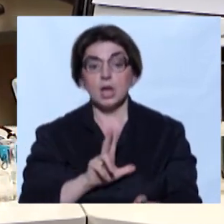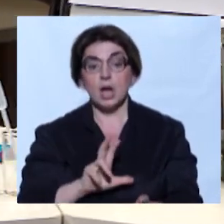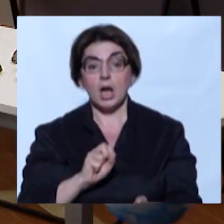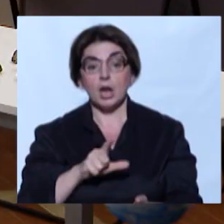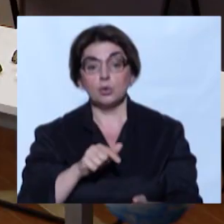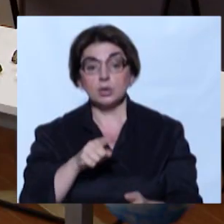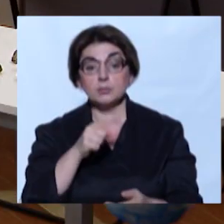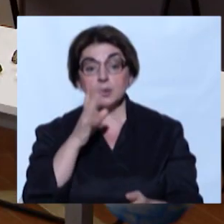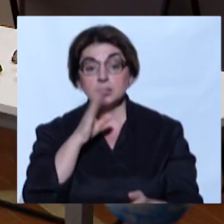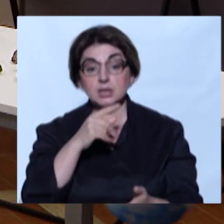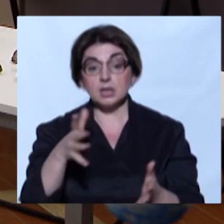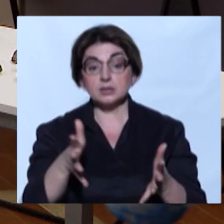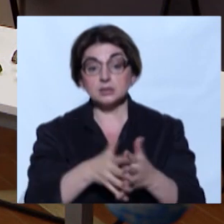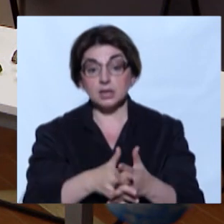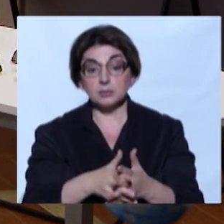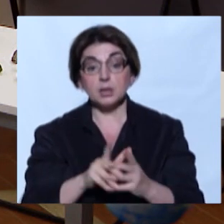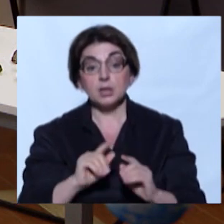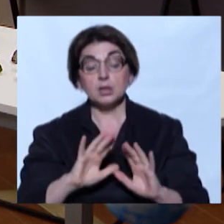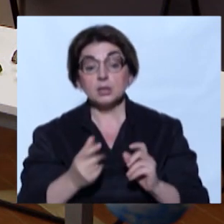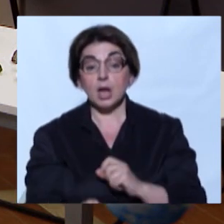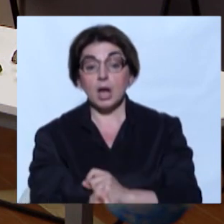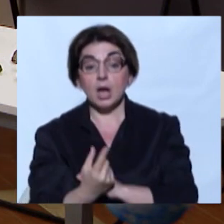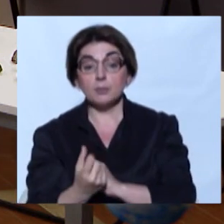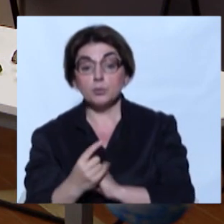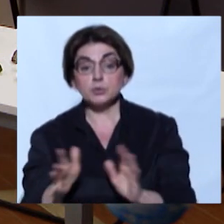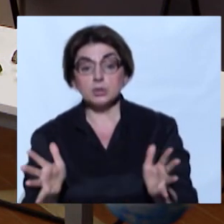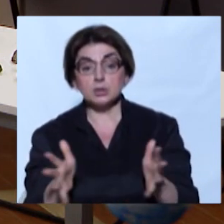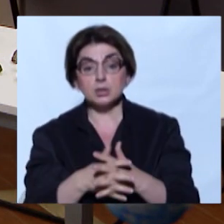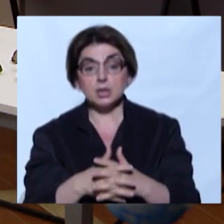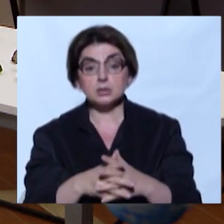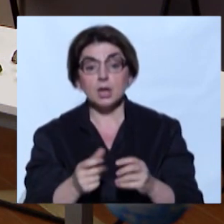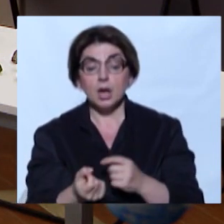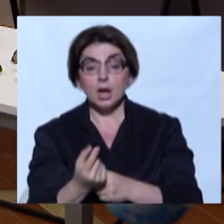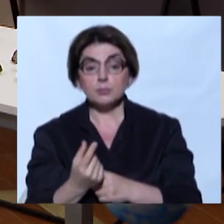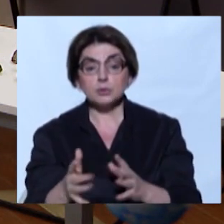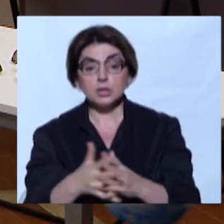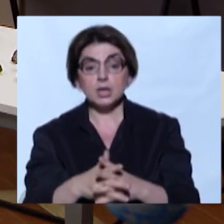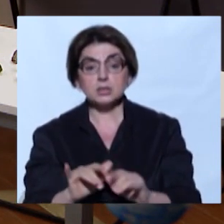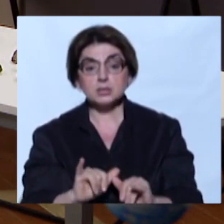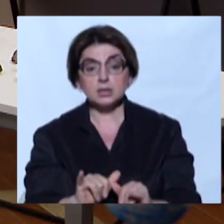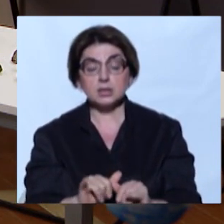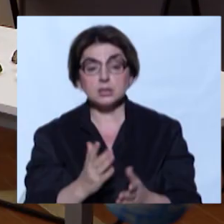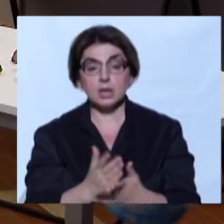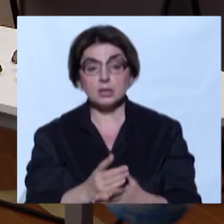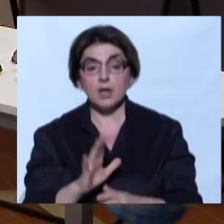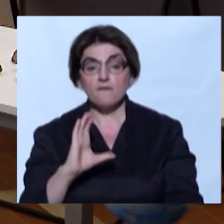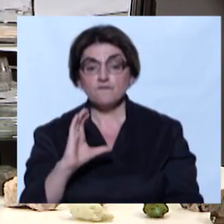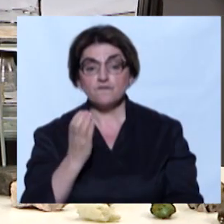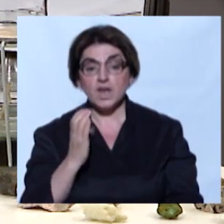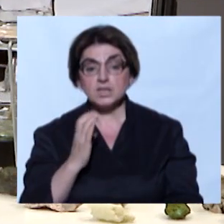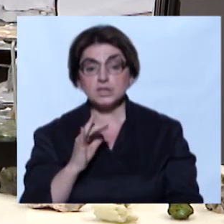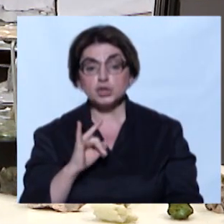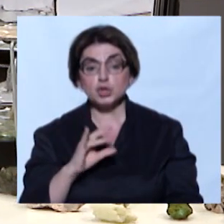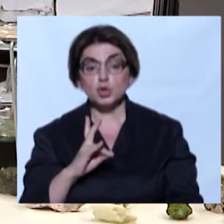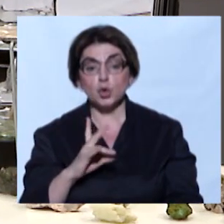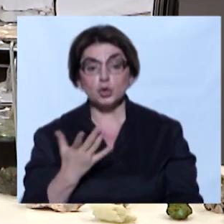მათი წყალხსნარებიდან. რაც შეეხება აღმომჩენ რეაქციებს, არის რეაქცია და ეს არის ვერცხლის იონი,